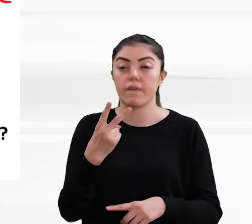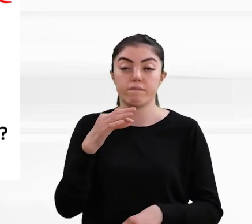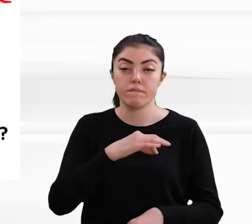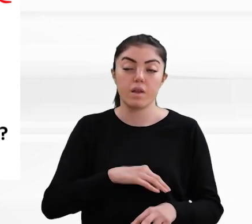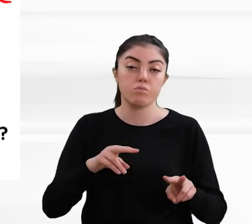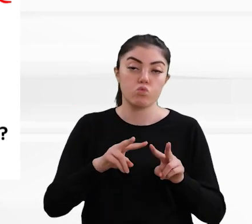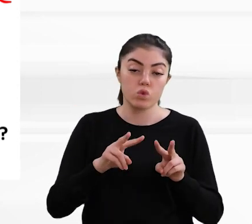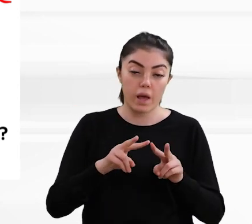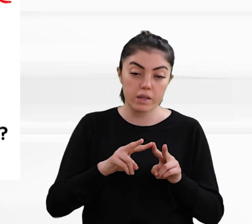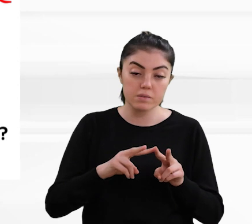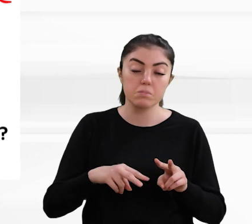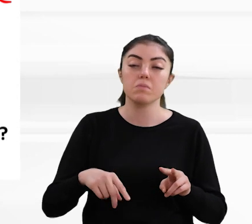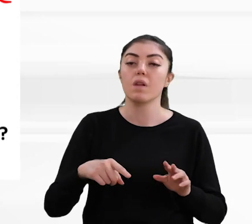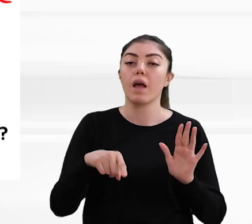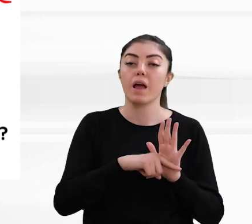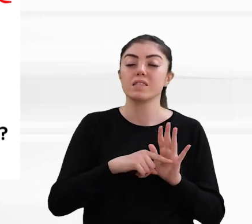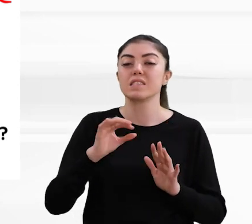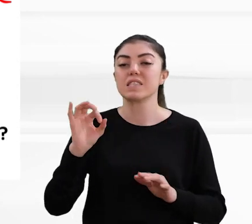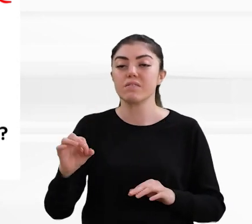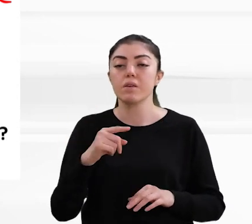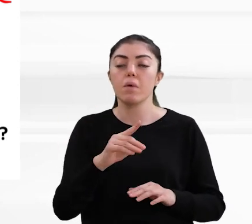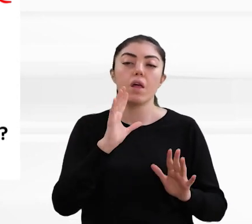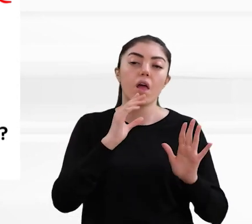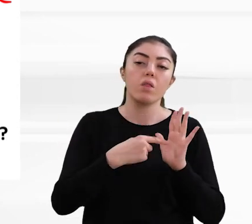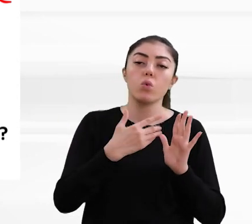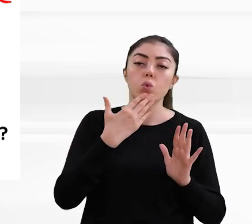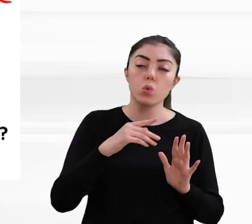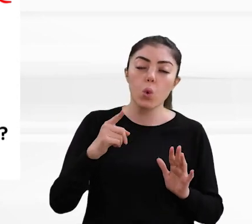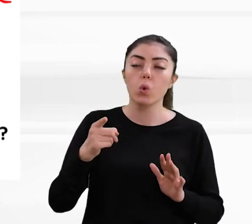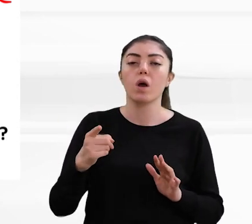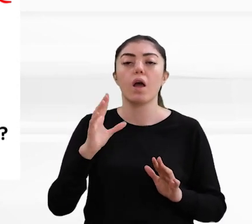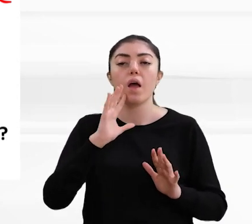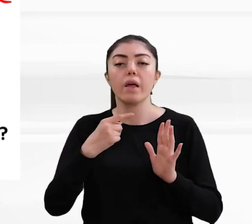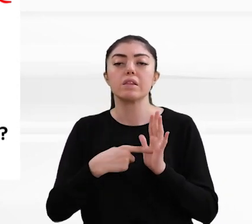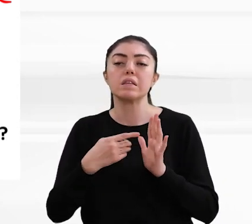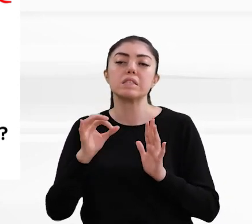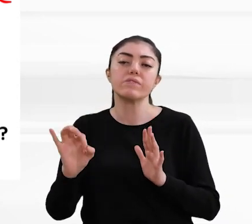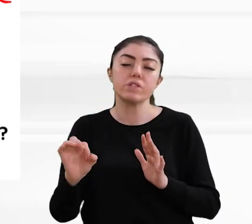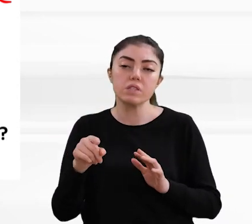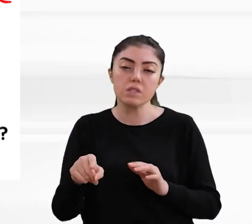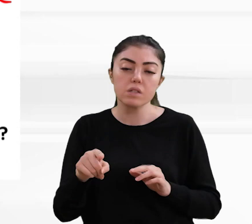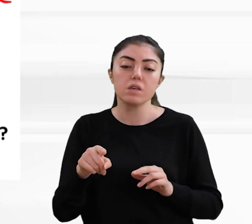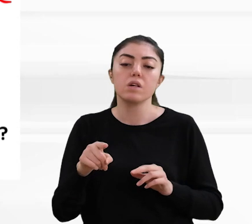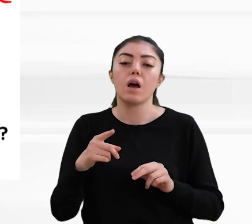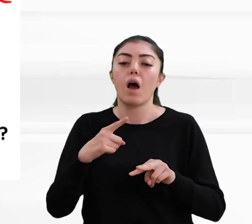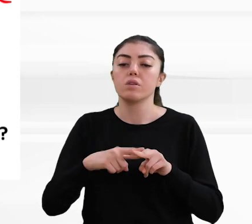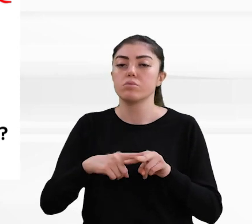amensalizm 3D konmaya sayısı var dedik öylesi Hadi gelin hep birlikte bakalım